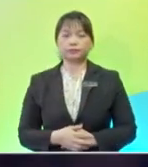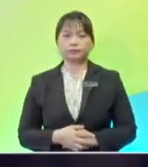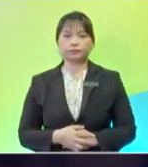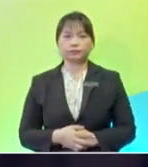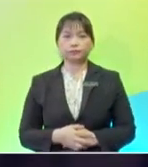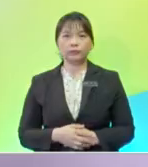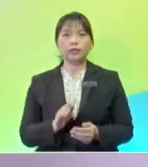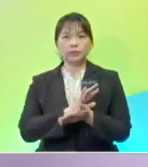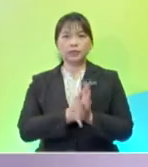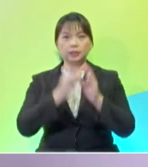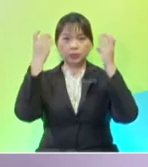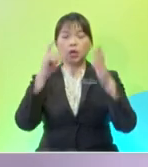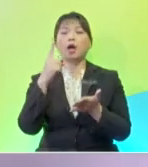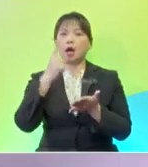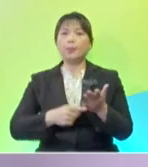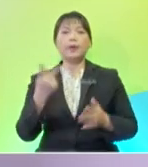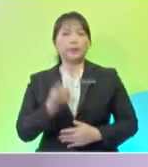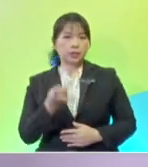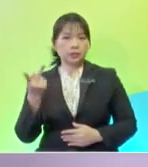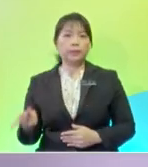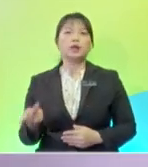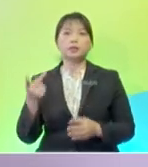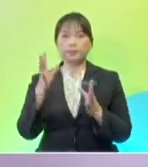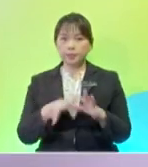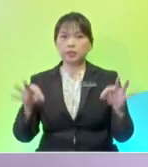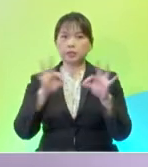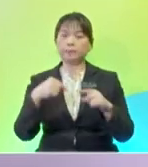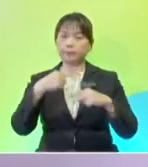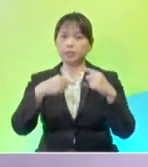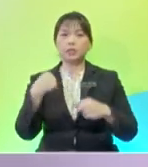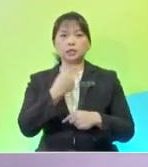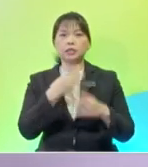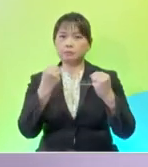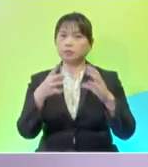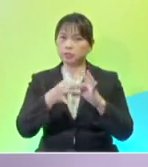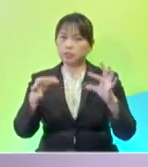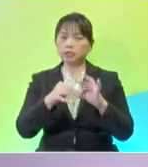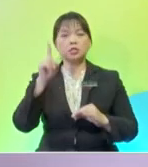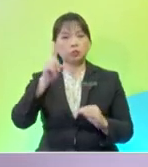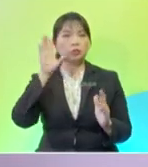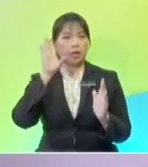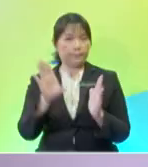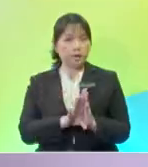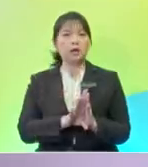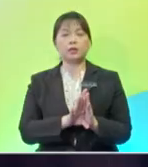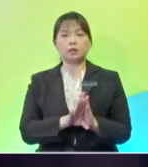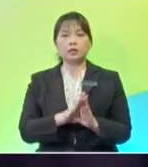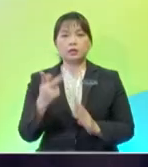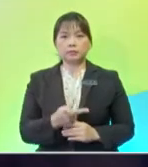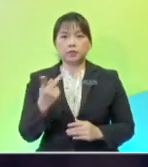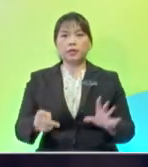antara perkara-perkara penting kalau kita nak cerita sebuah gambar paling penting adalah